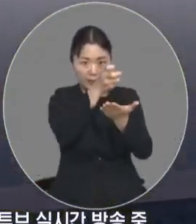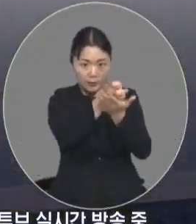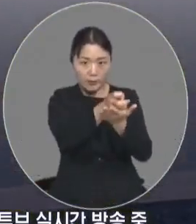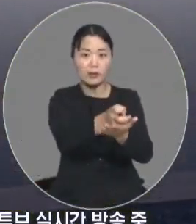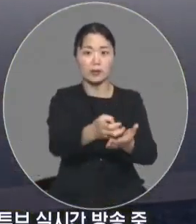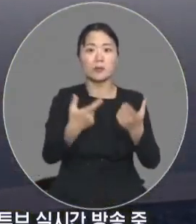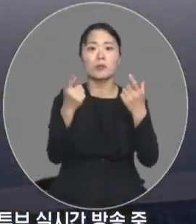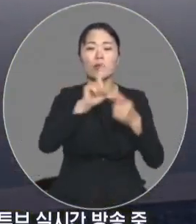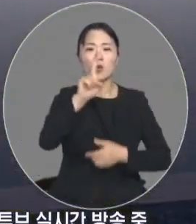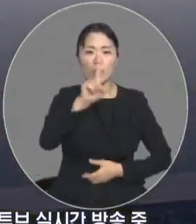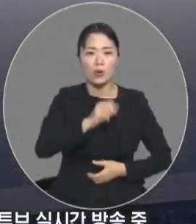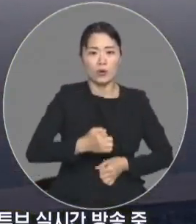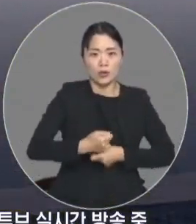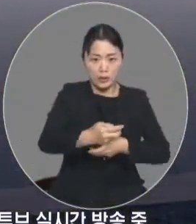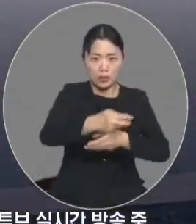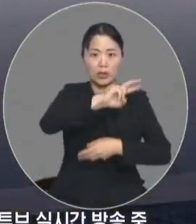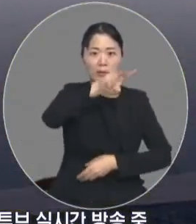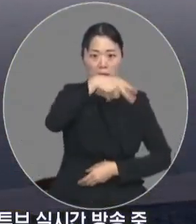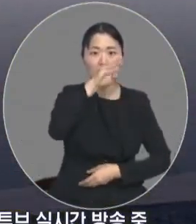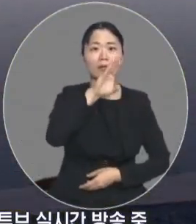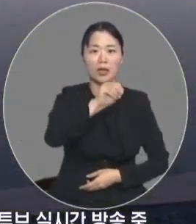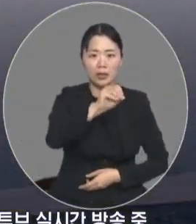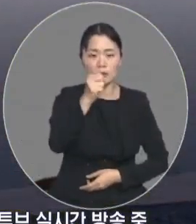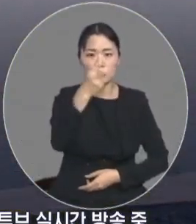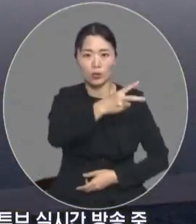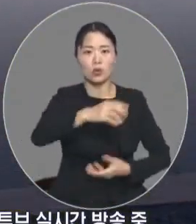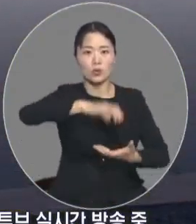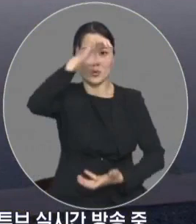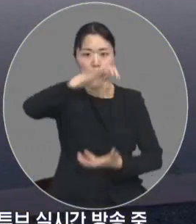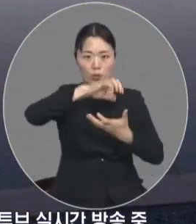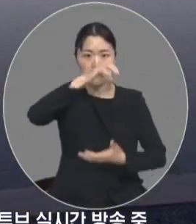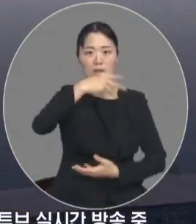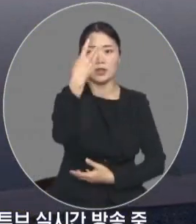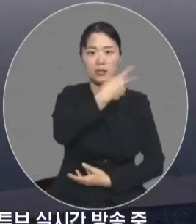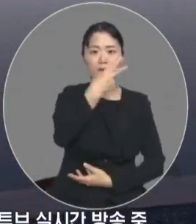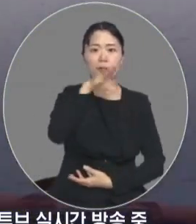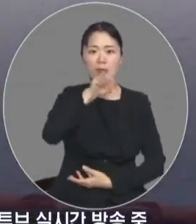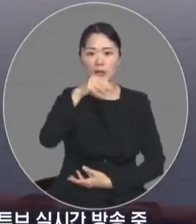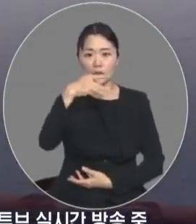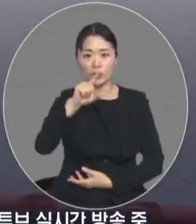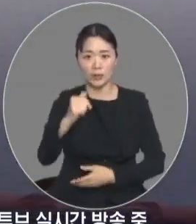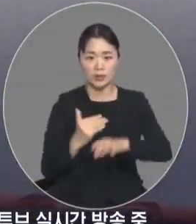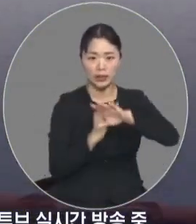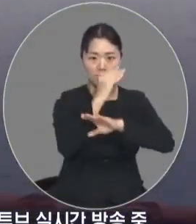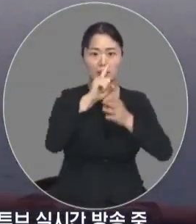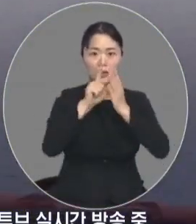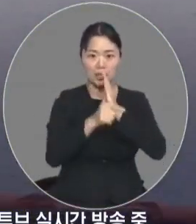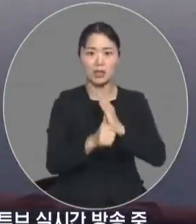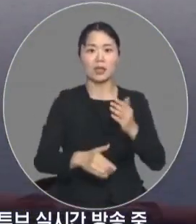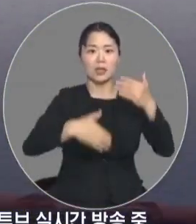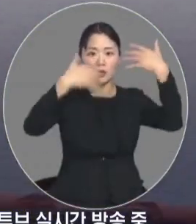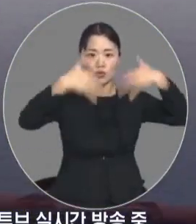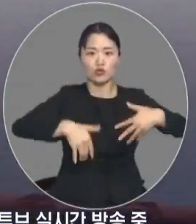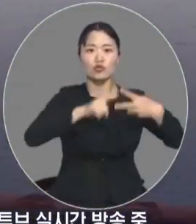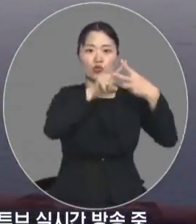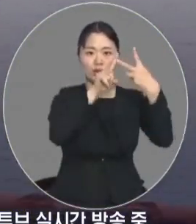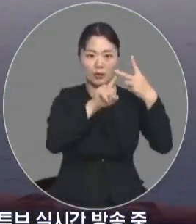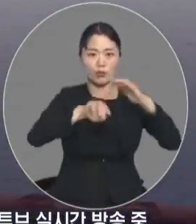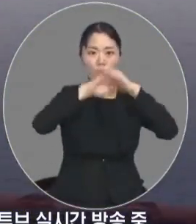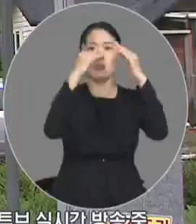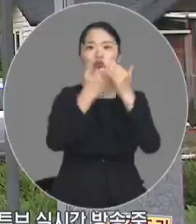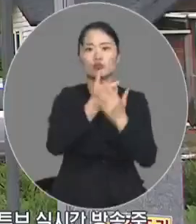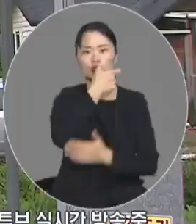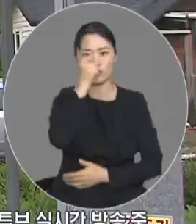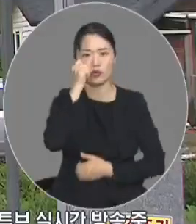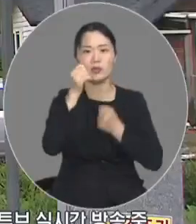저수면적이 200만 제곱미터 이상이거나 총 저장 용량이 2천만 톤 이상이어야 하는데 두 기준 모두 충족하지 못하기